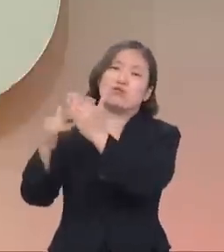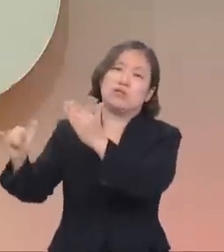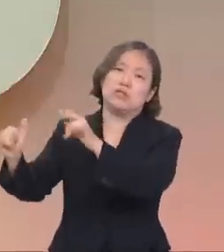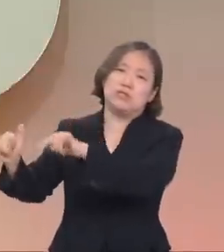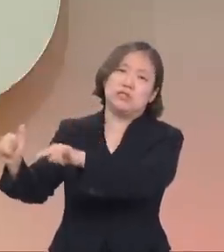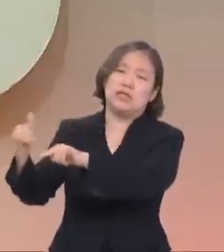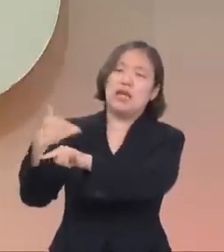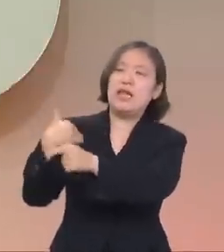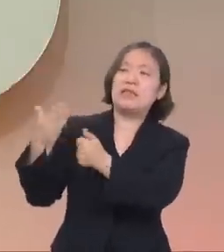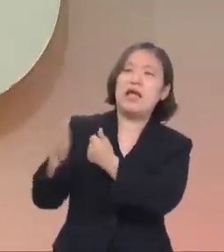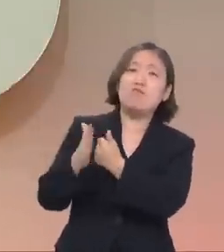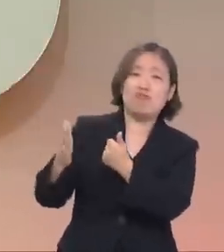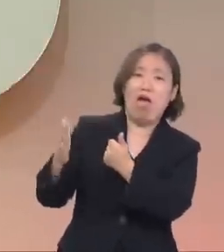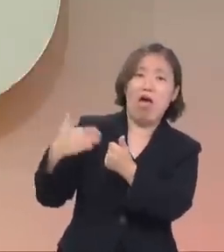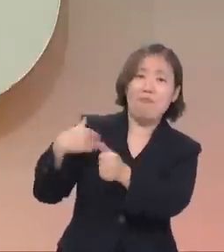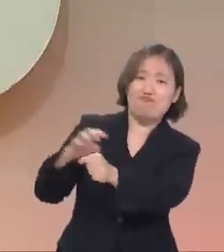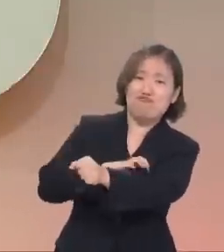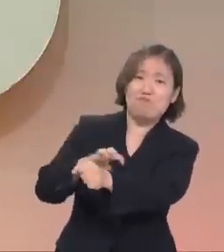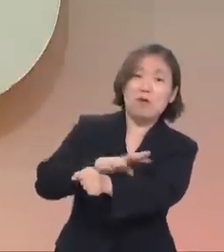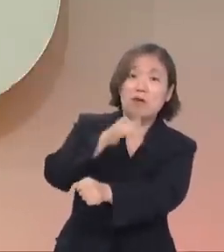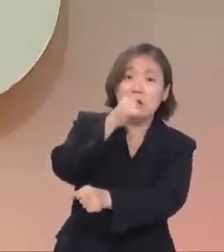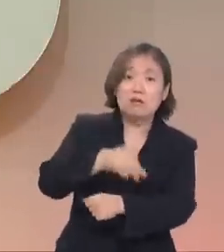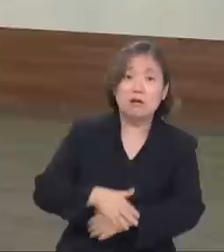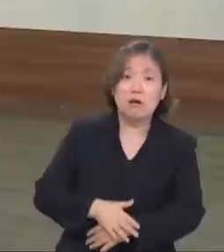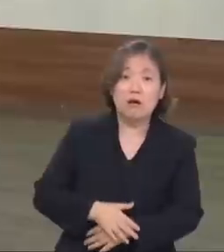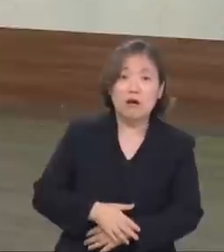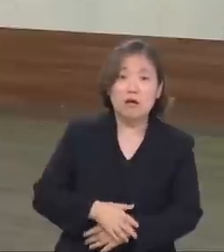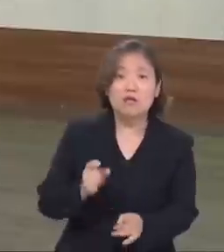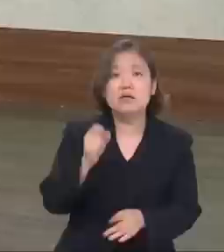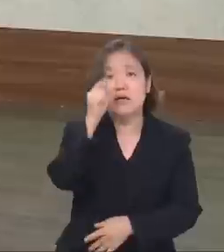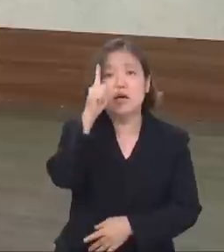사람이었구나라는게 딱 자기 마음이 보이더래요